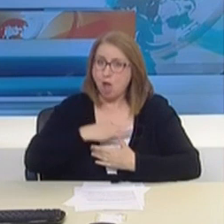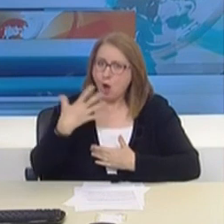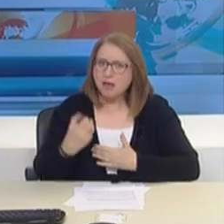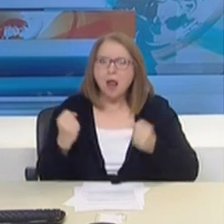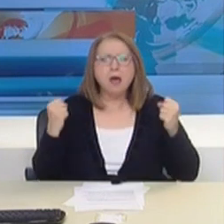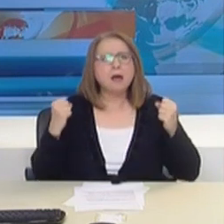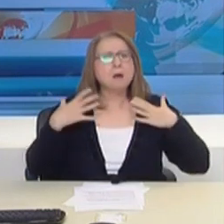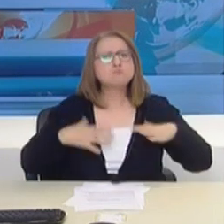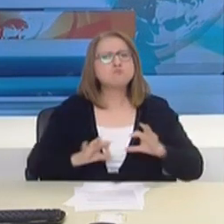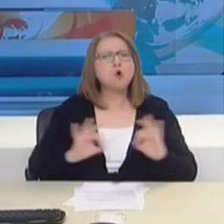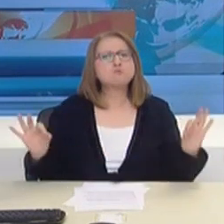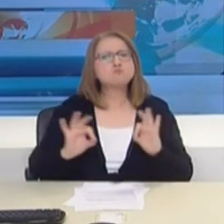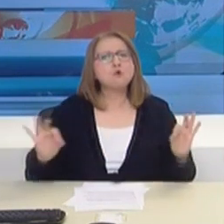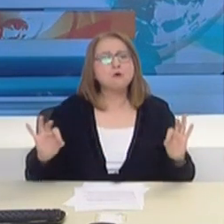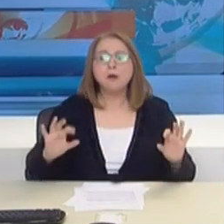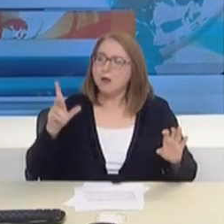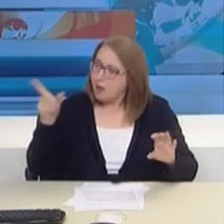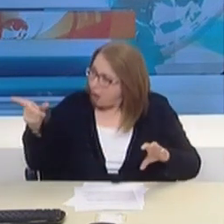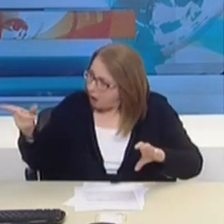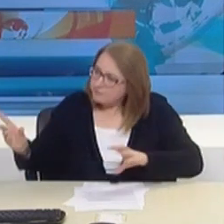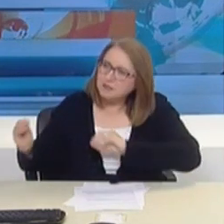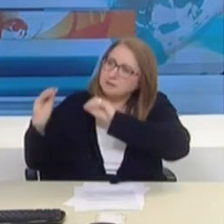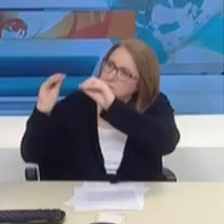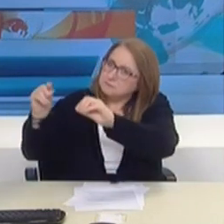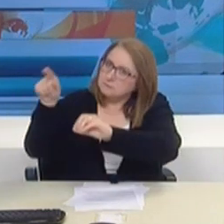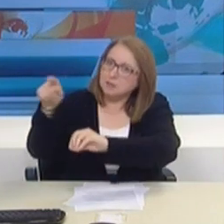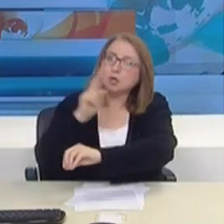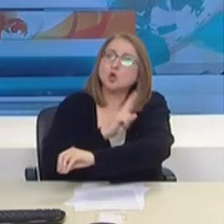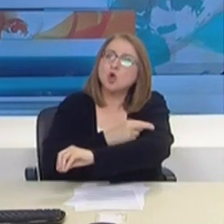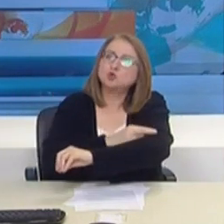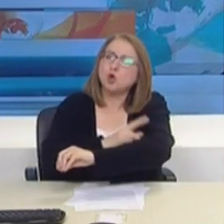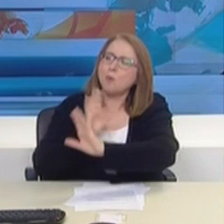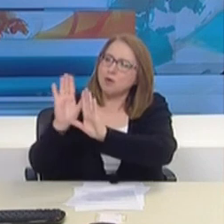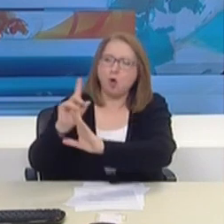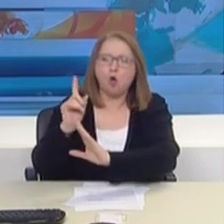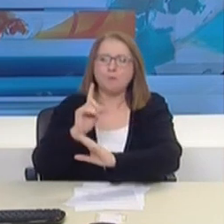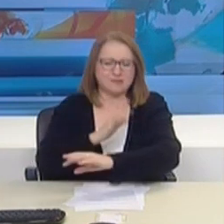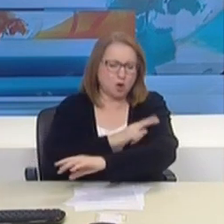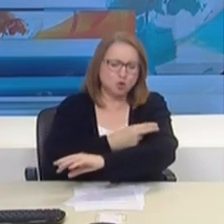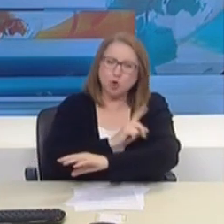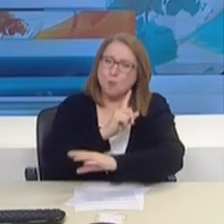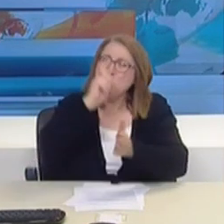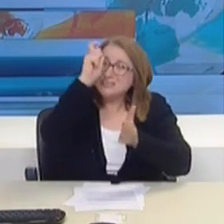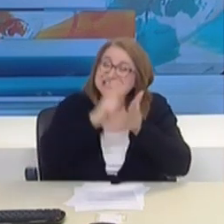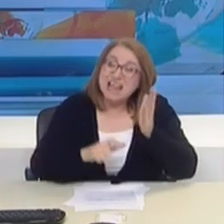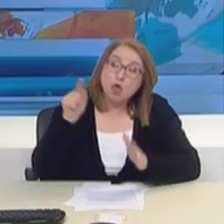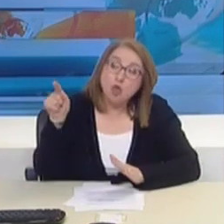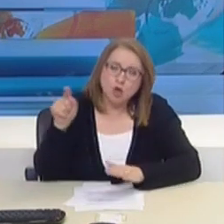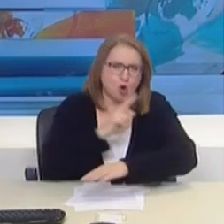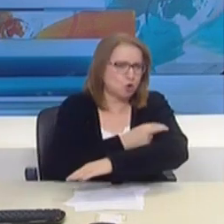έχουν κριθεί θετικοί στον ιό ή έχουν πολύ ελαφριά, είναι